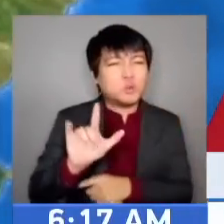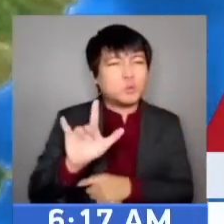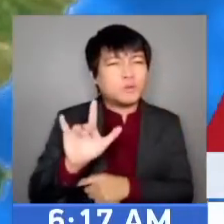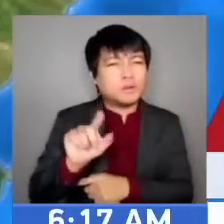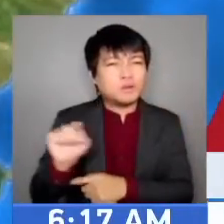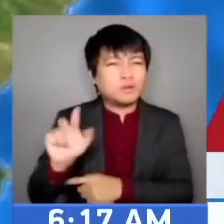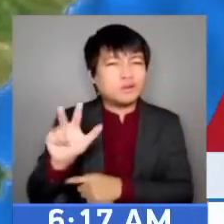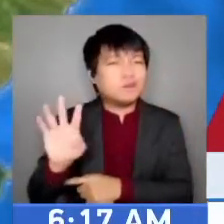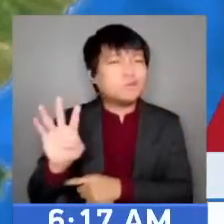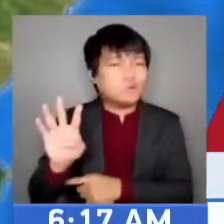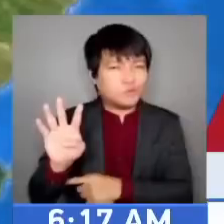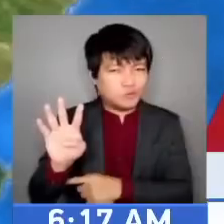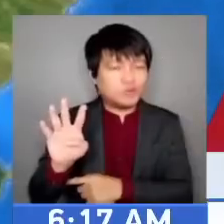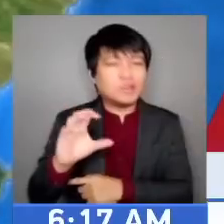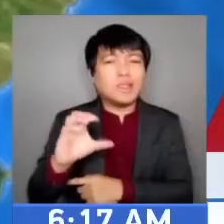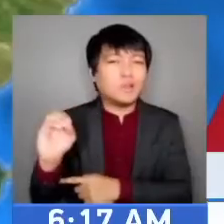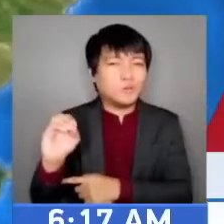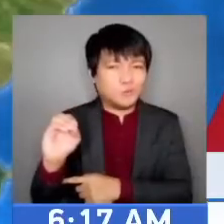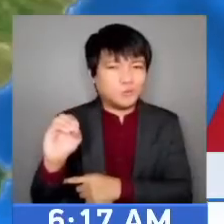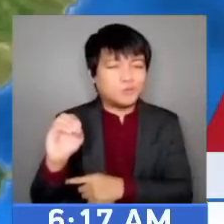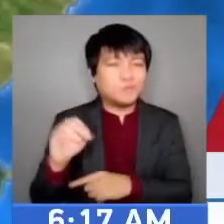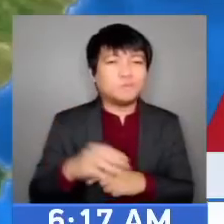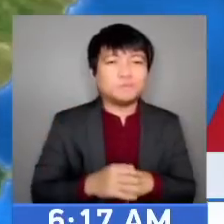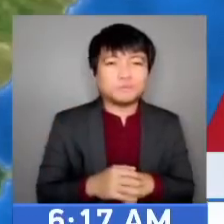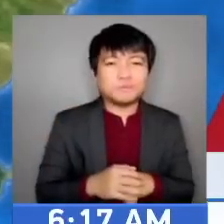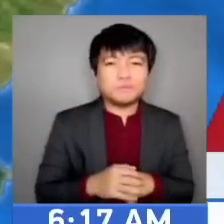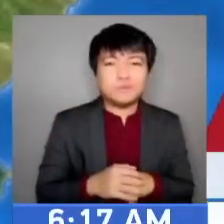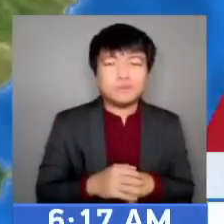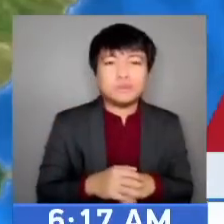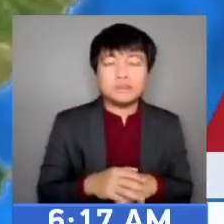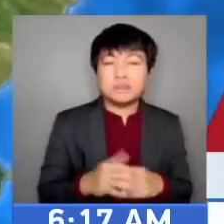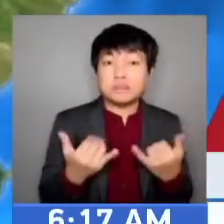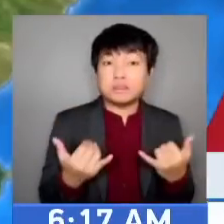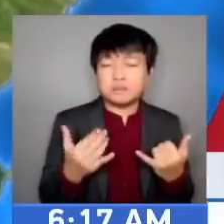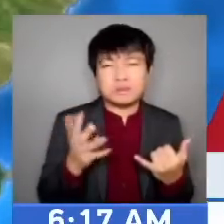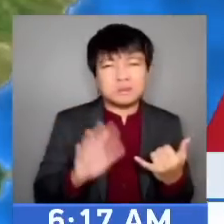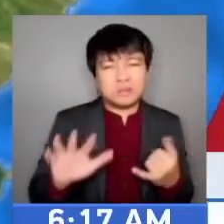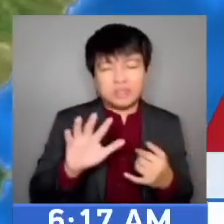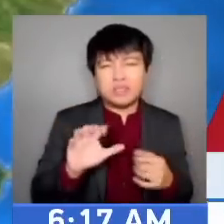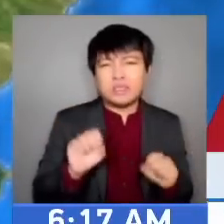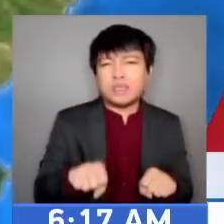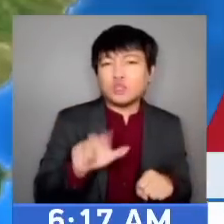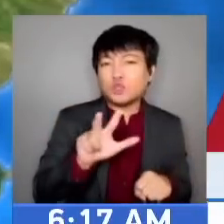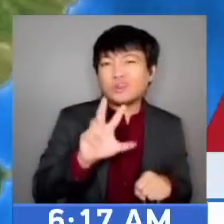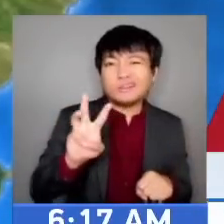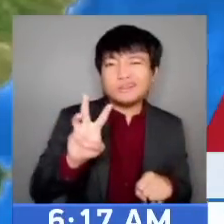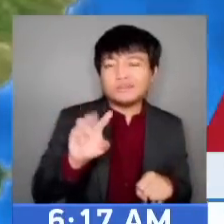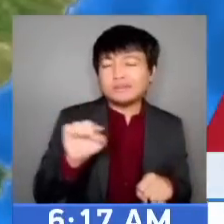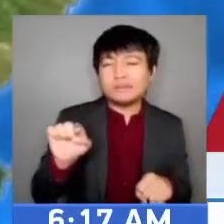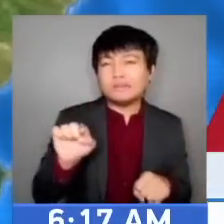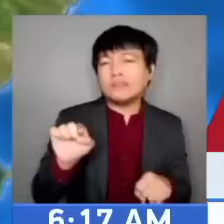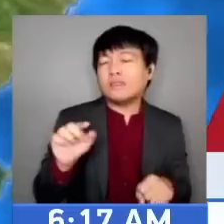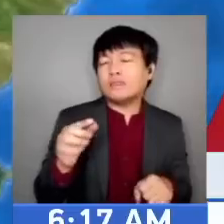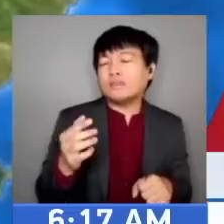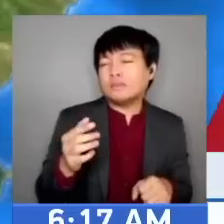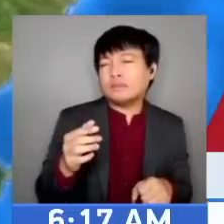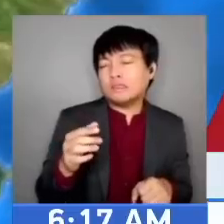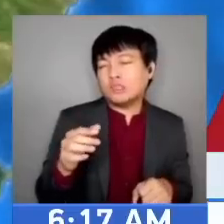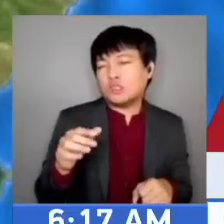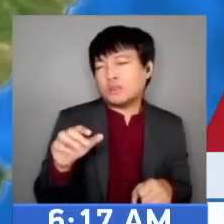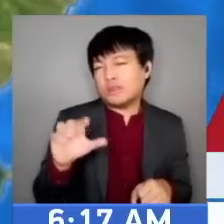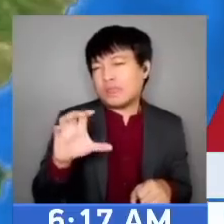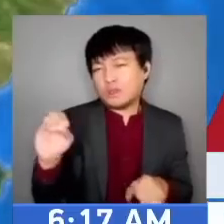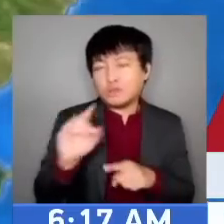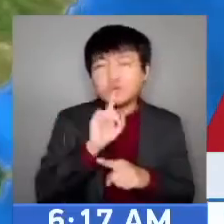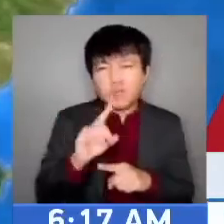deg Cel yung katumbas niya sa tinatawag nating heat index pwedeng umabot ng around 36 deg celsus so medyo mainit yon at medyo maliit yung tansa din